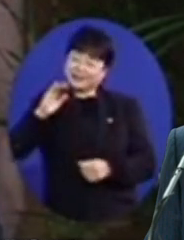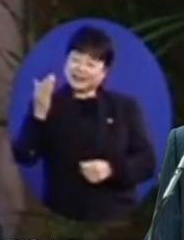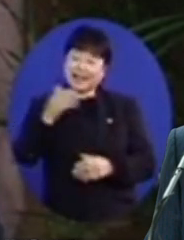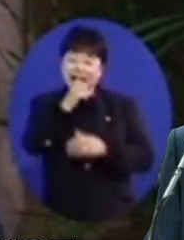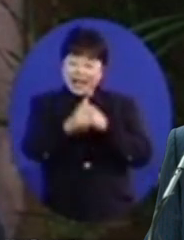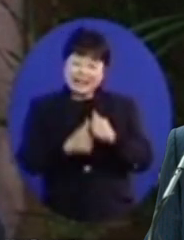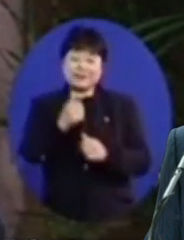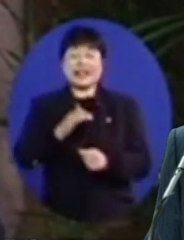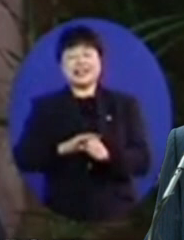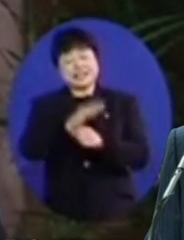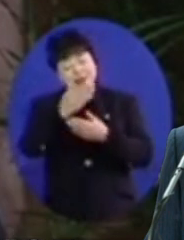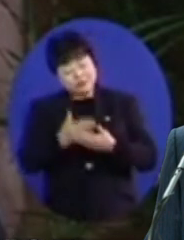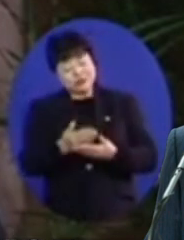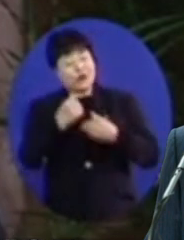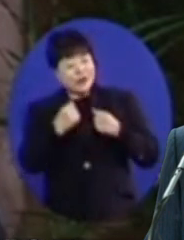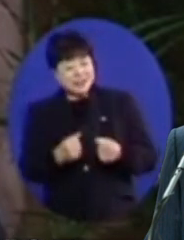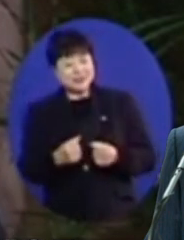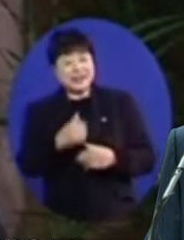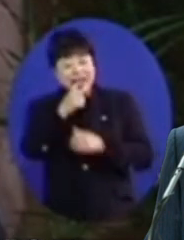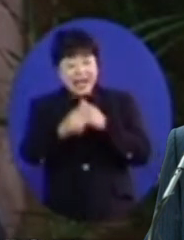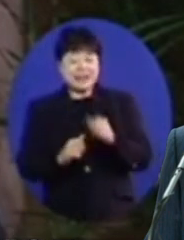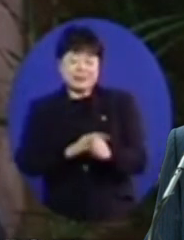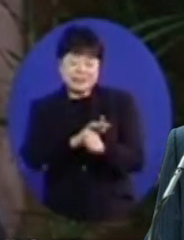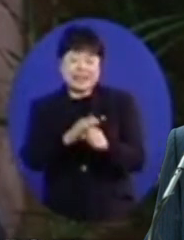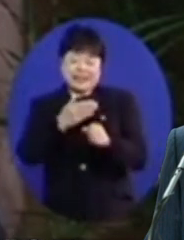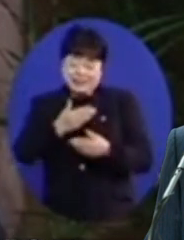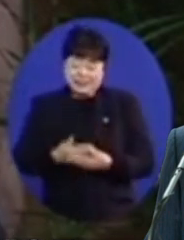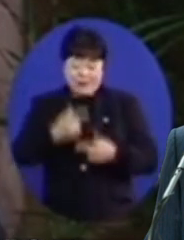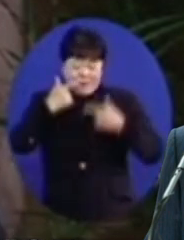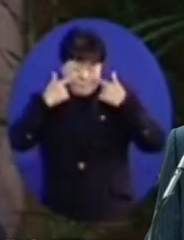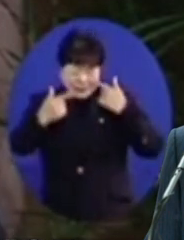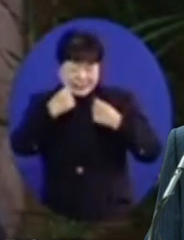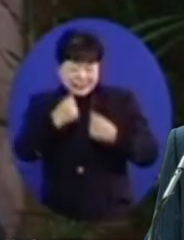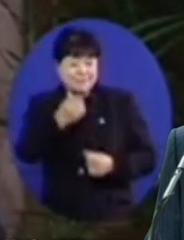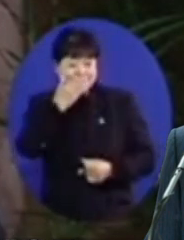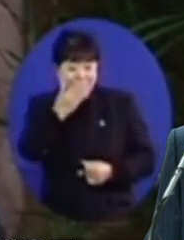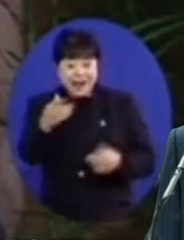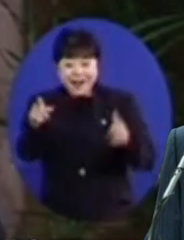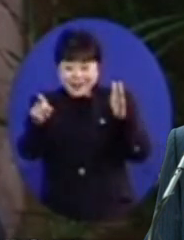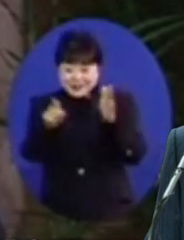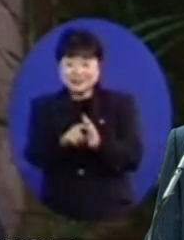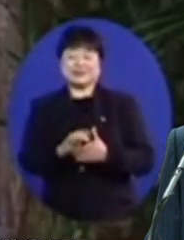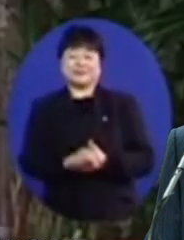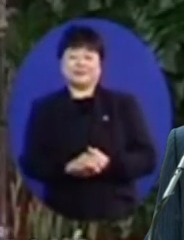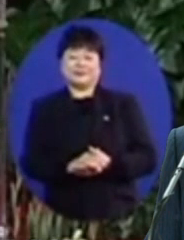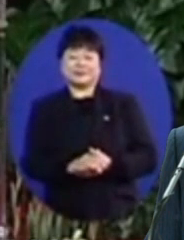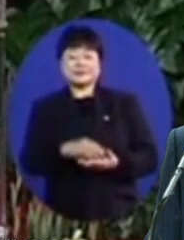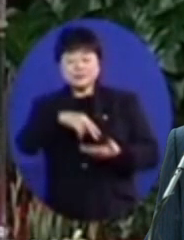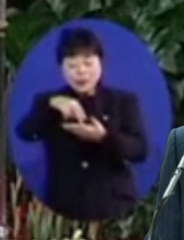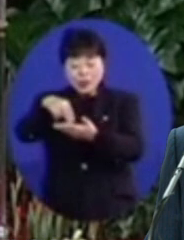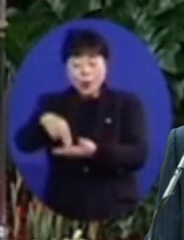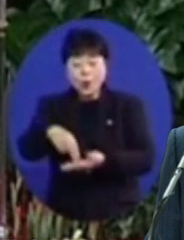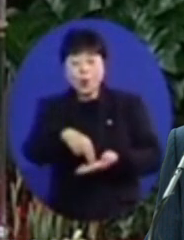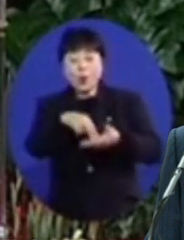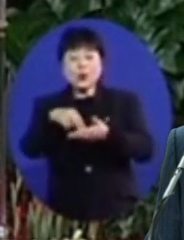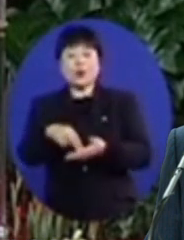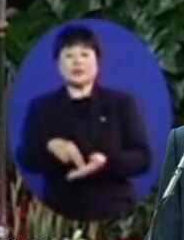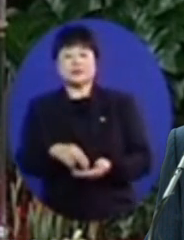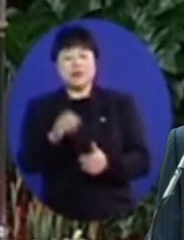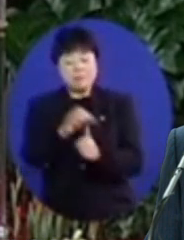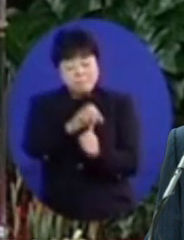하나님이 나를 사랑하시고 계시고 내가 하나님을 사랑한다는 확신을 가지고 살아갈 수 있는 것이 그리고 고도에서